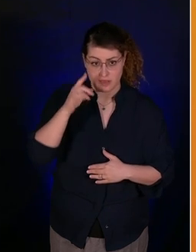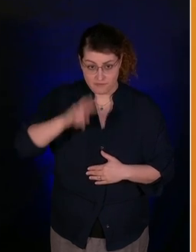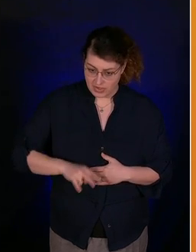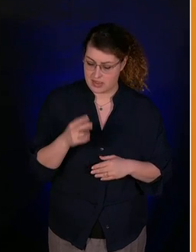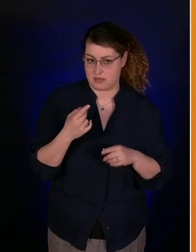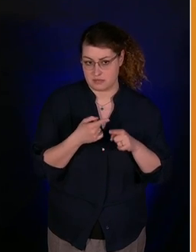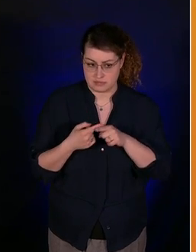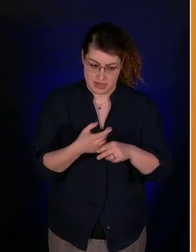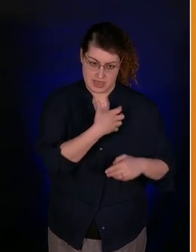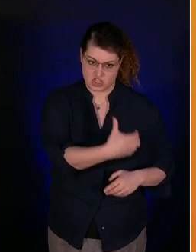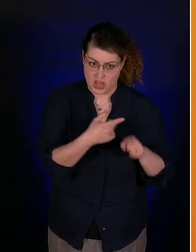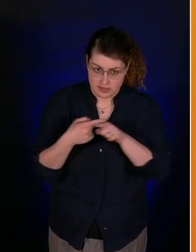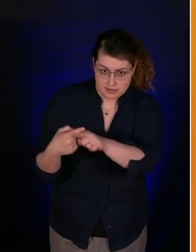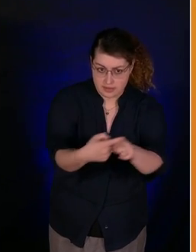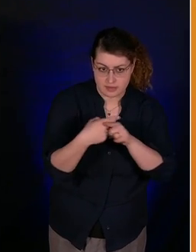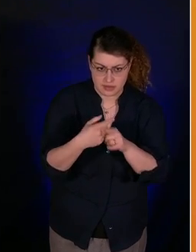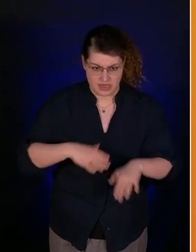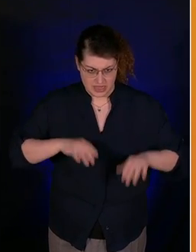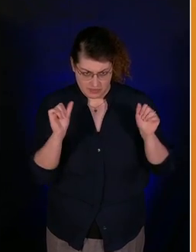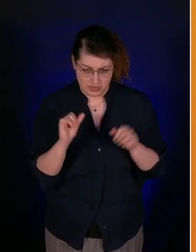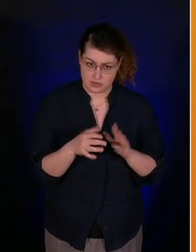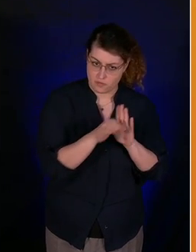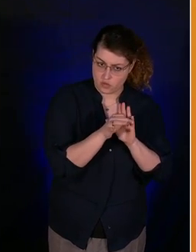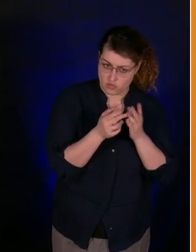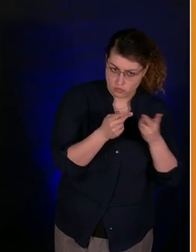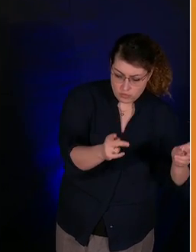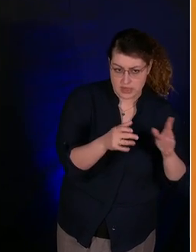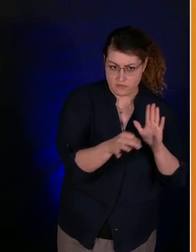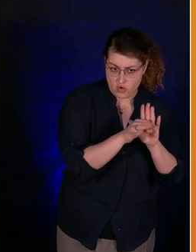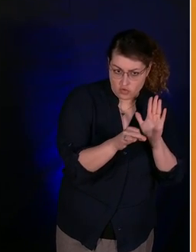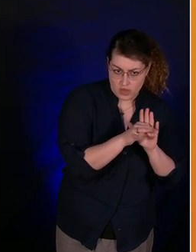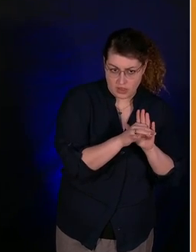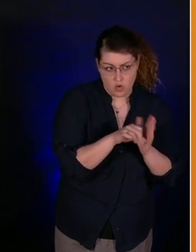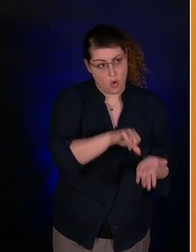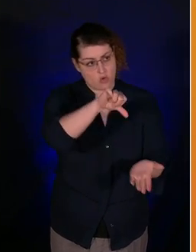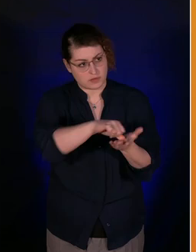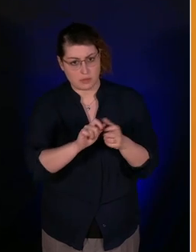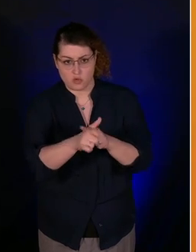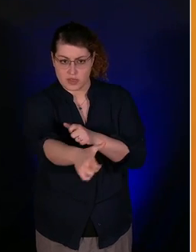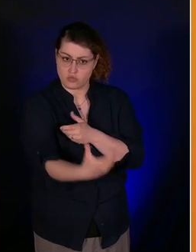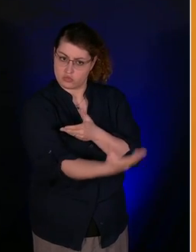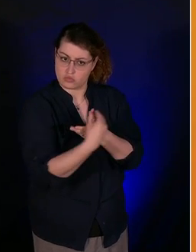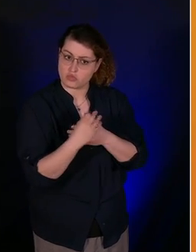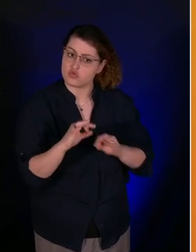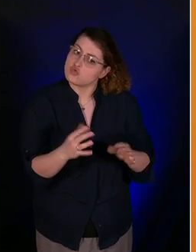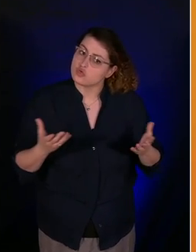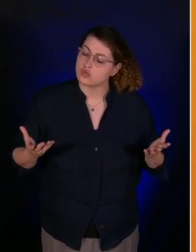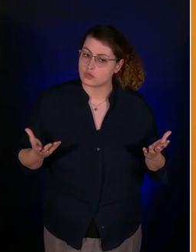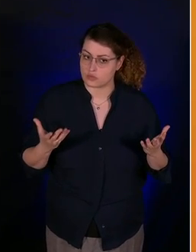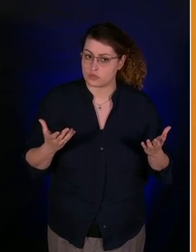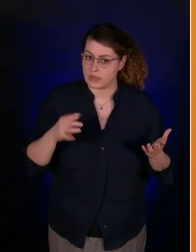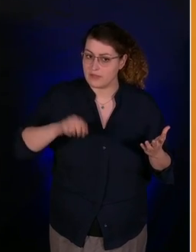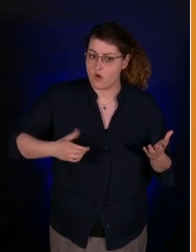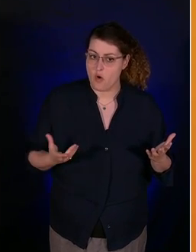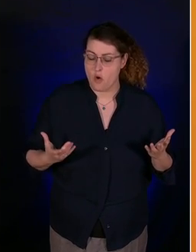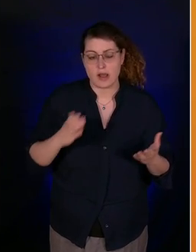des richesses, sans positionner le service public et les fonctionnaires au centre du processus ? Si la